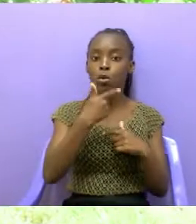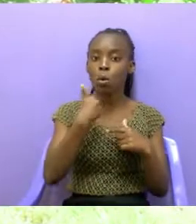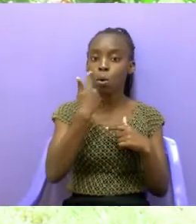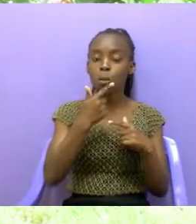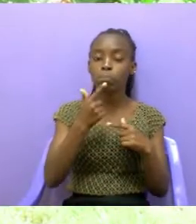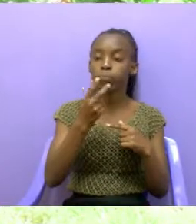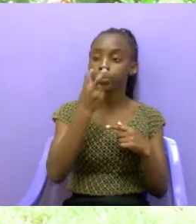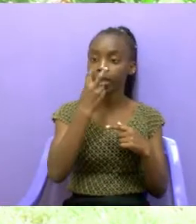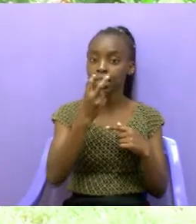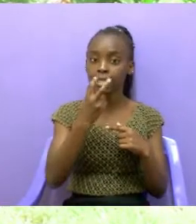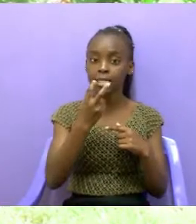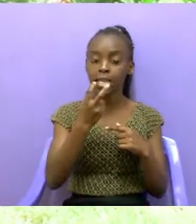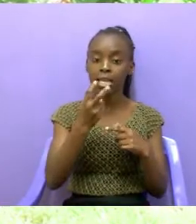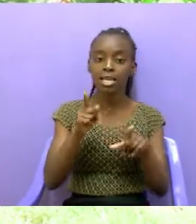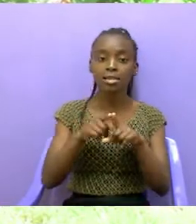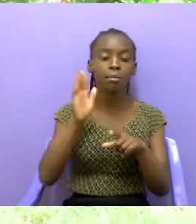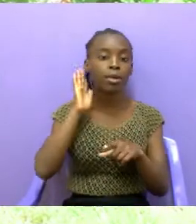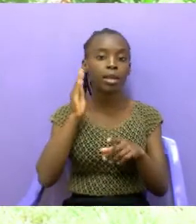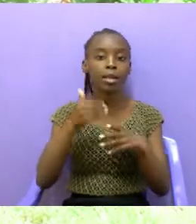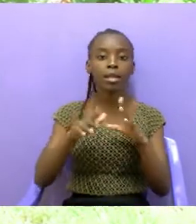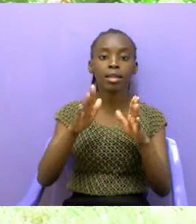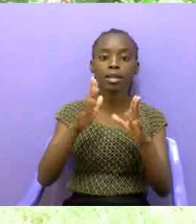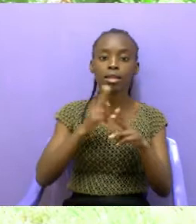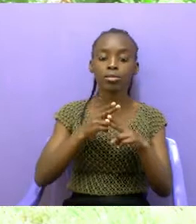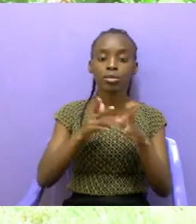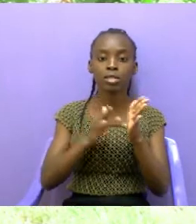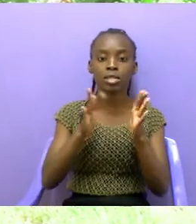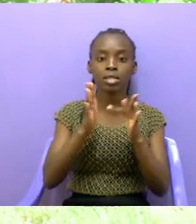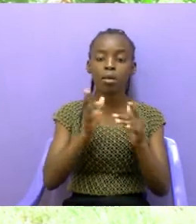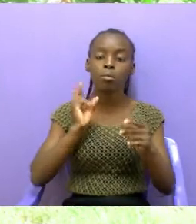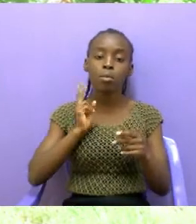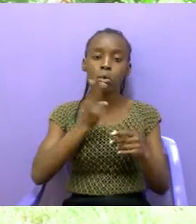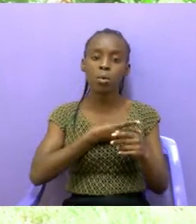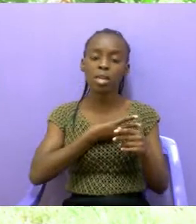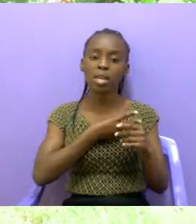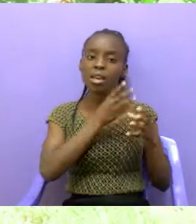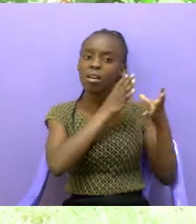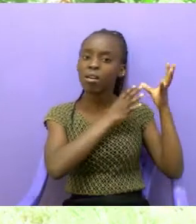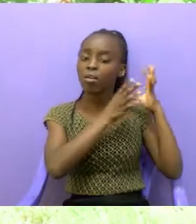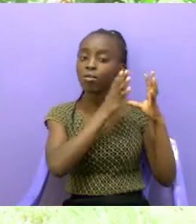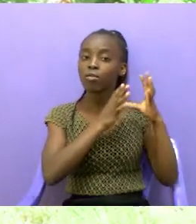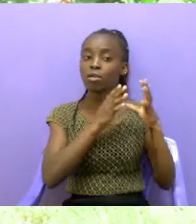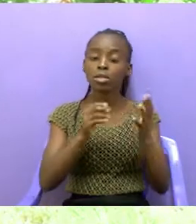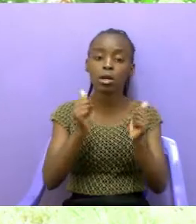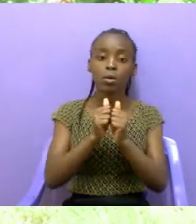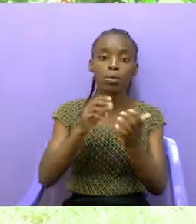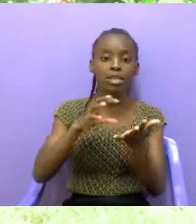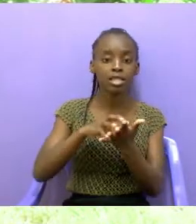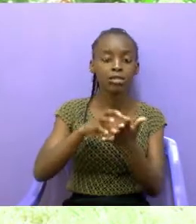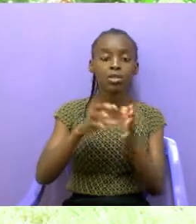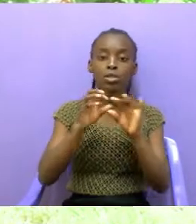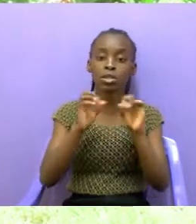sauti hii katika jina la Yesu. Ya kwamba hatutachanganyikiwa, hatutachanganyishwa na hali, hatutapoteza